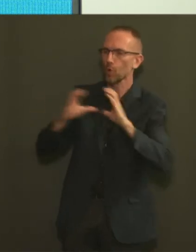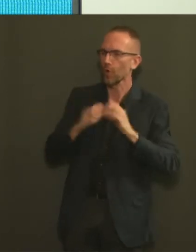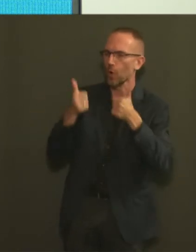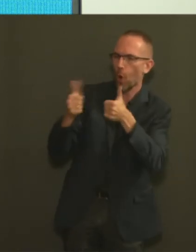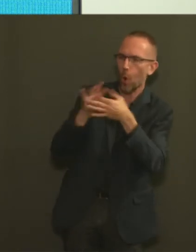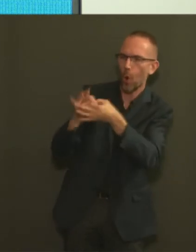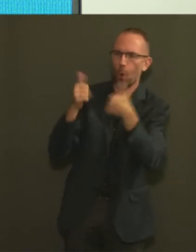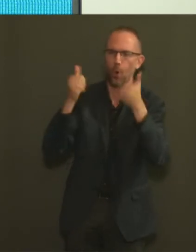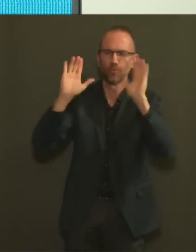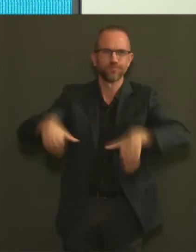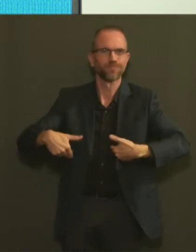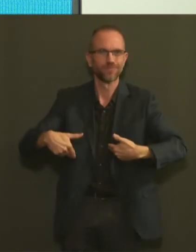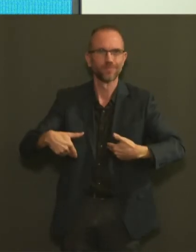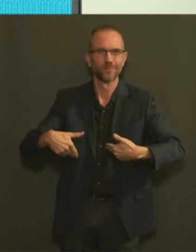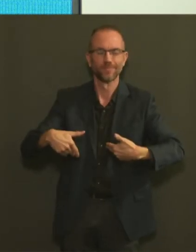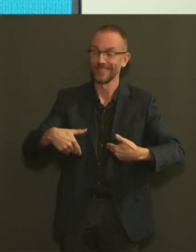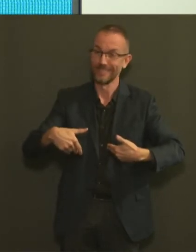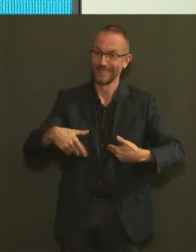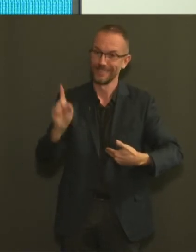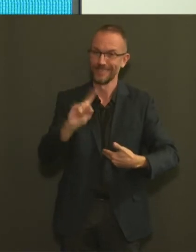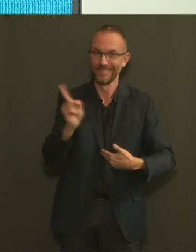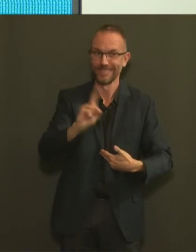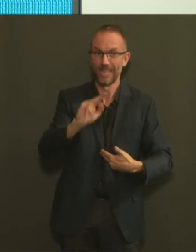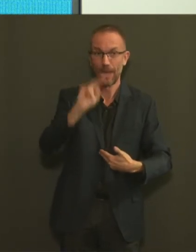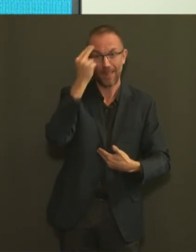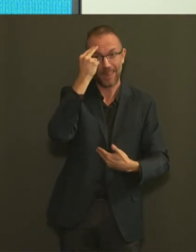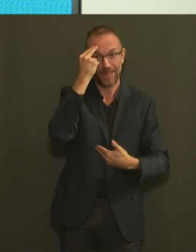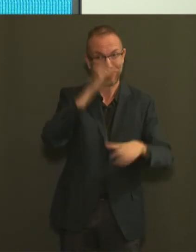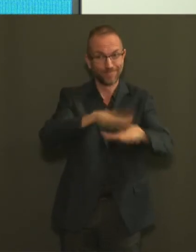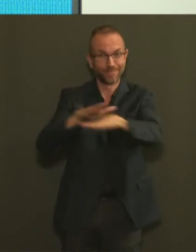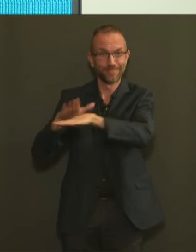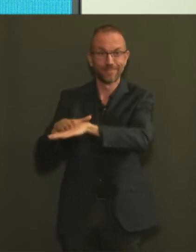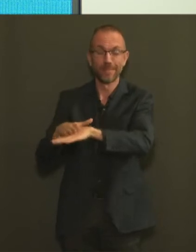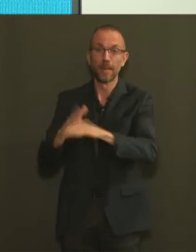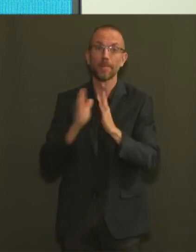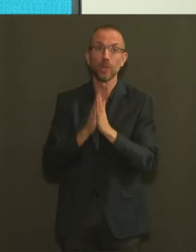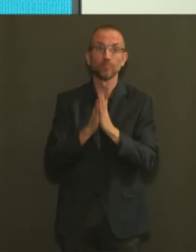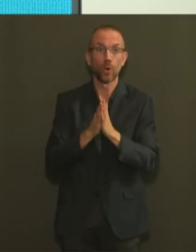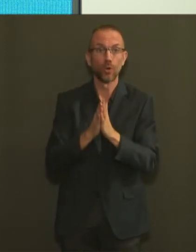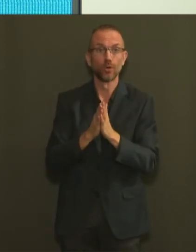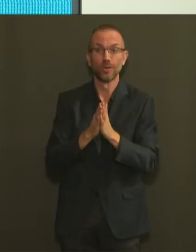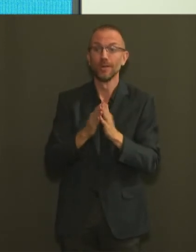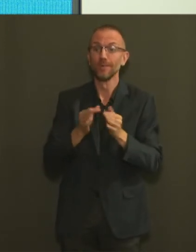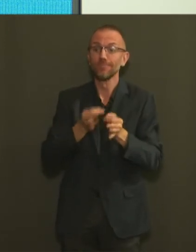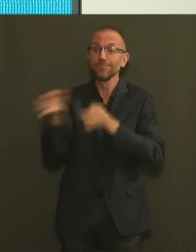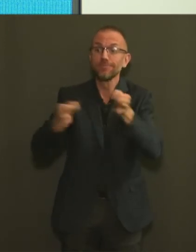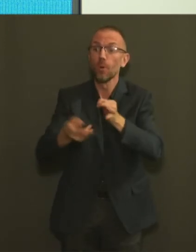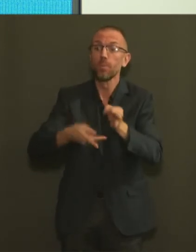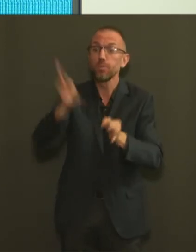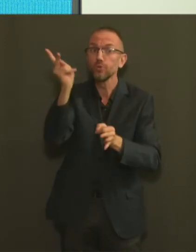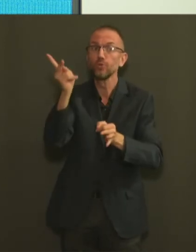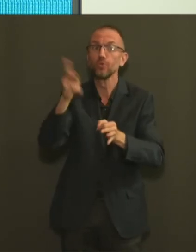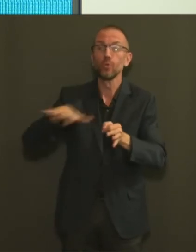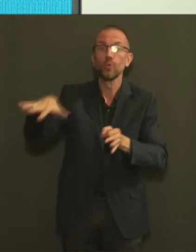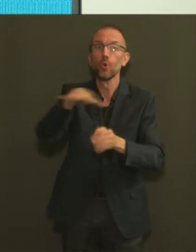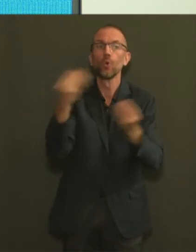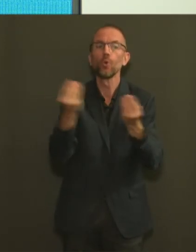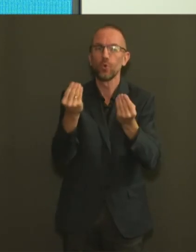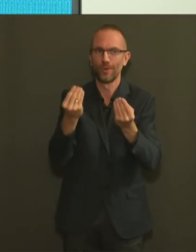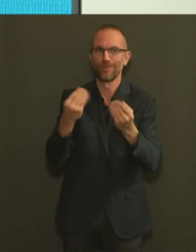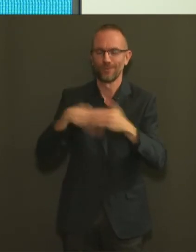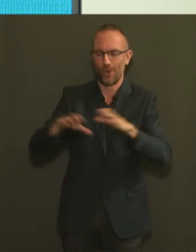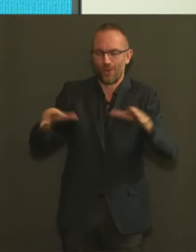on vous le dit assez souvent que malheureusement pour nous les zones de contamination les plus fréquentes se place dans ces groupes qui nous sont proches